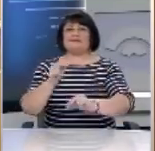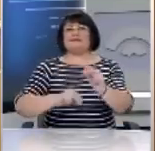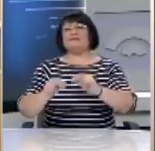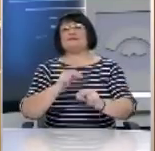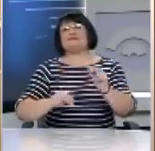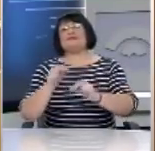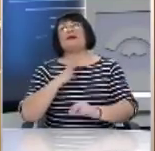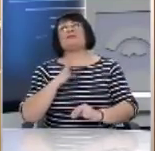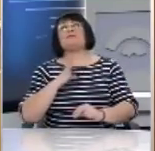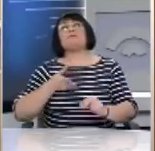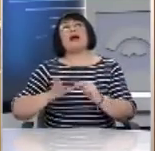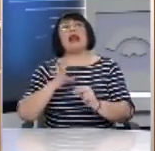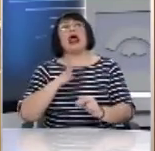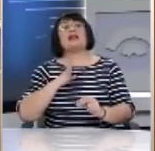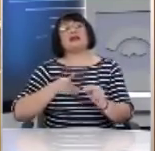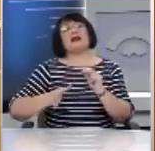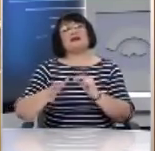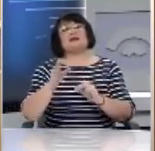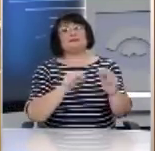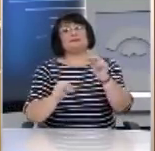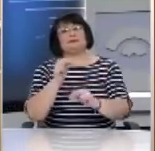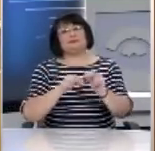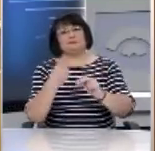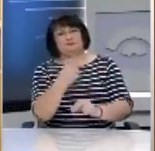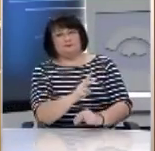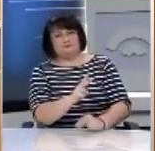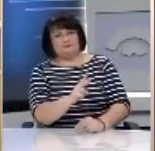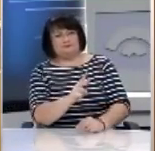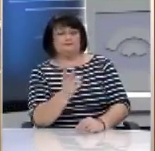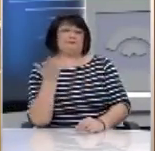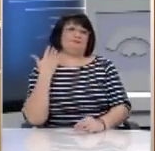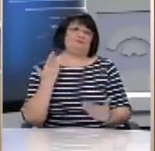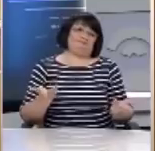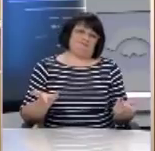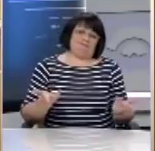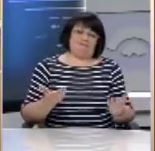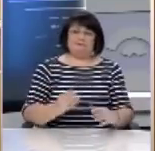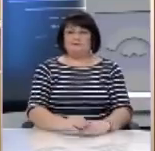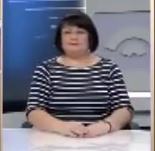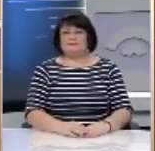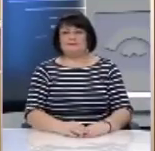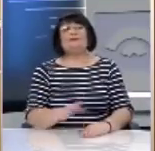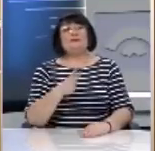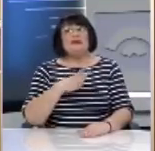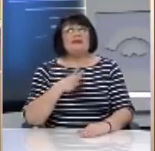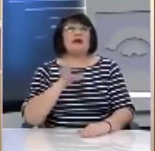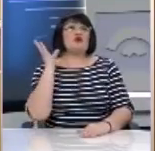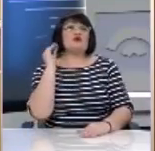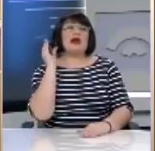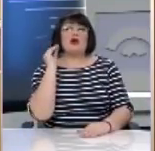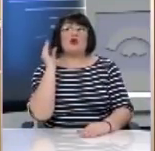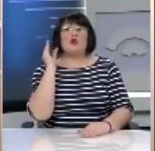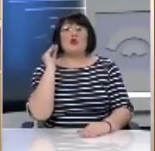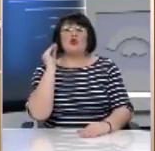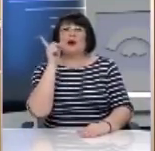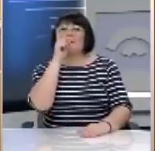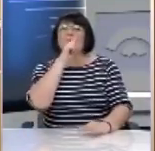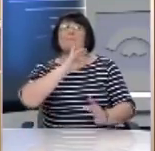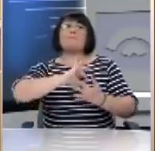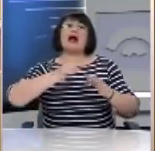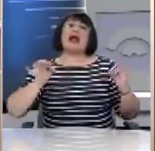γνώμης, της εκλογικής πελατείας και της κοινής γνώμης που εσείς δημιουργήσατε το προηγούμενο διάστημα. Που θέλουν να ακούνε το